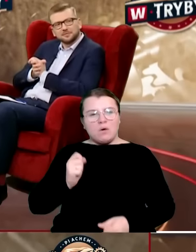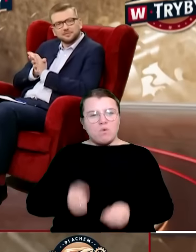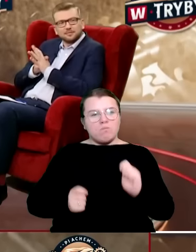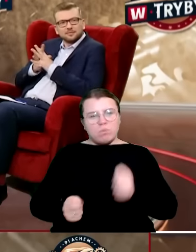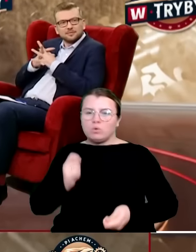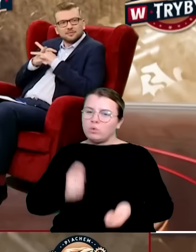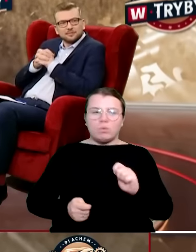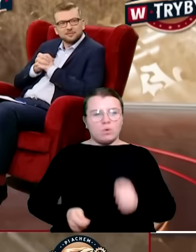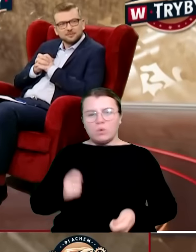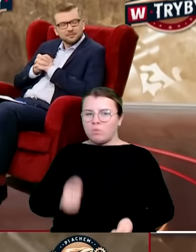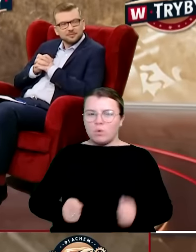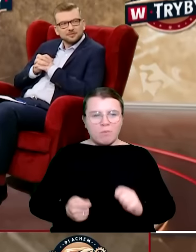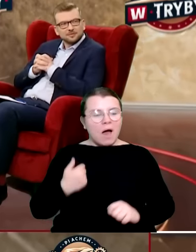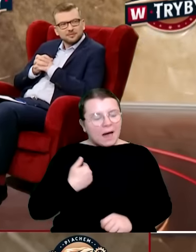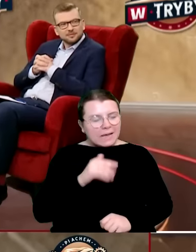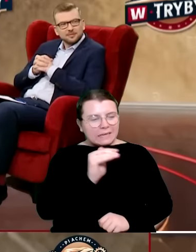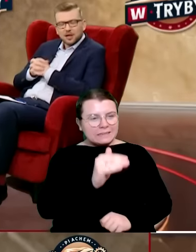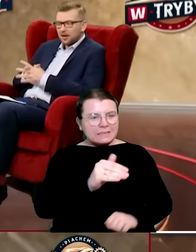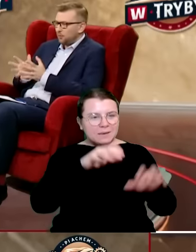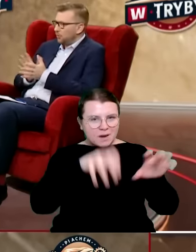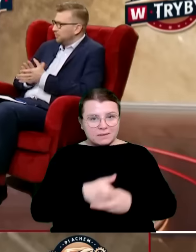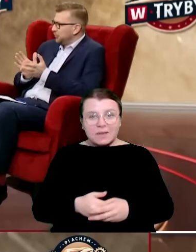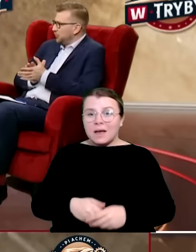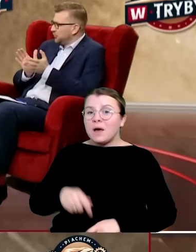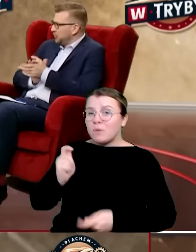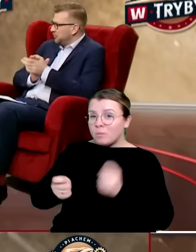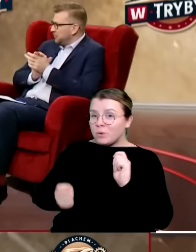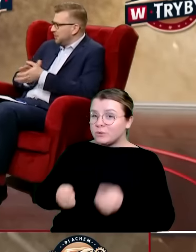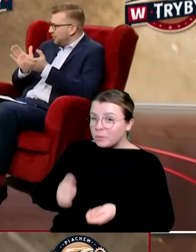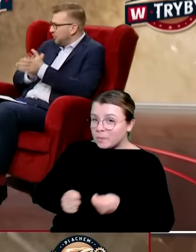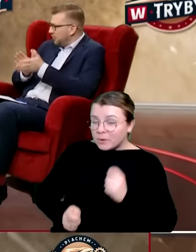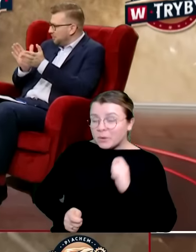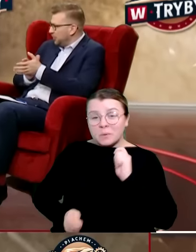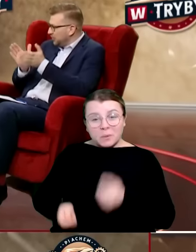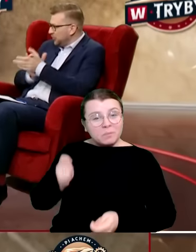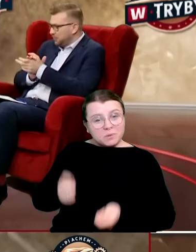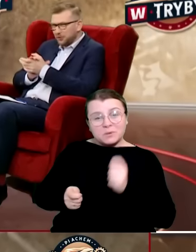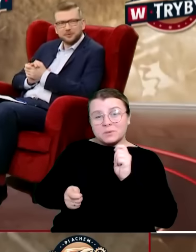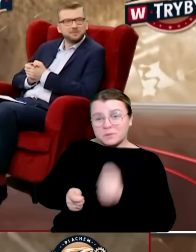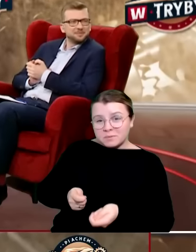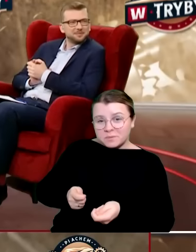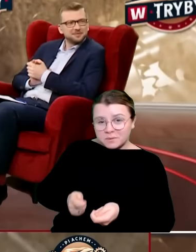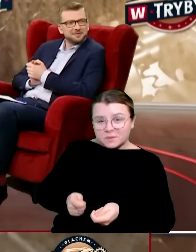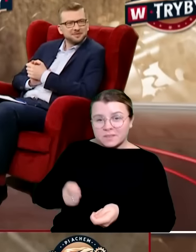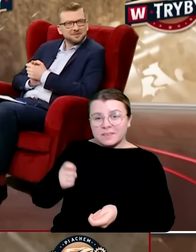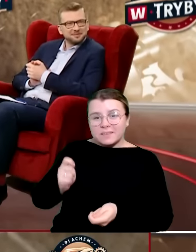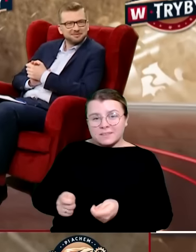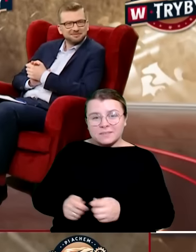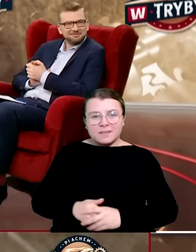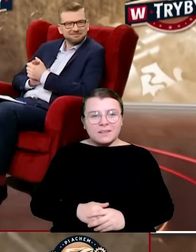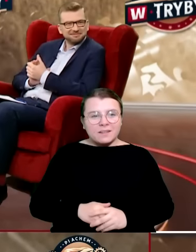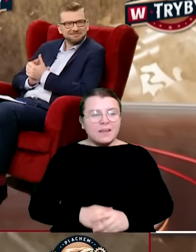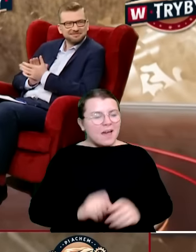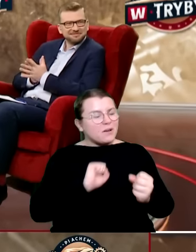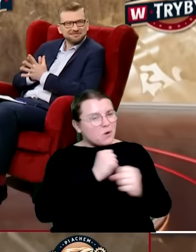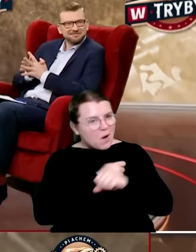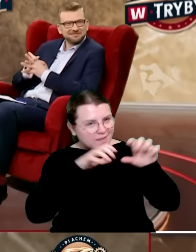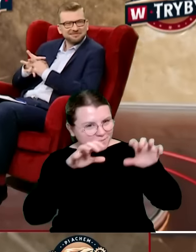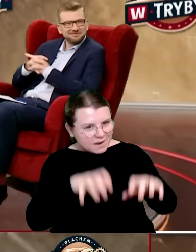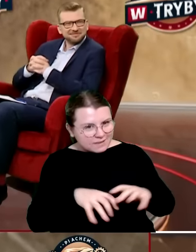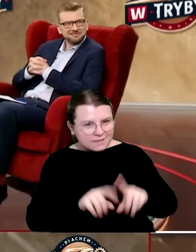do prezesa się zwrócił, no to raz. Łubu-dubu. Łubu-dubu, łubu-dubu. Kochany nasz prezesie, uwaga do